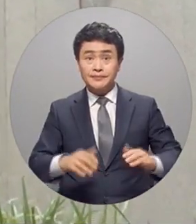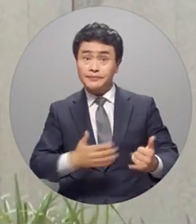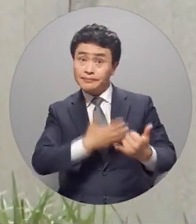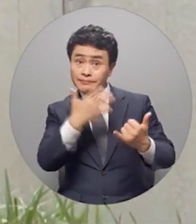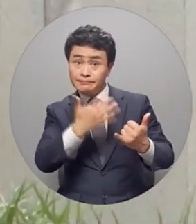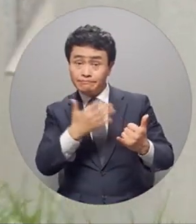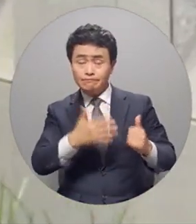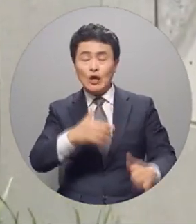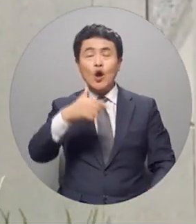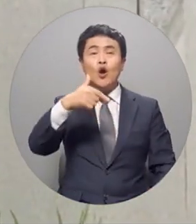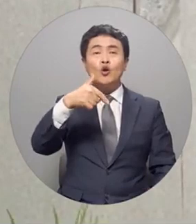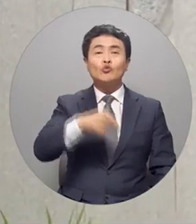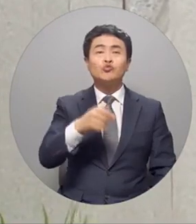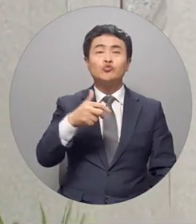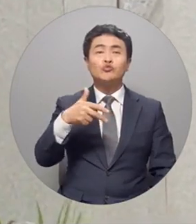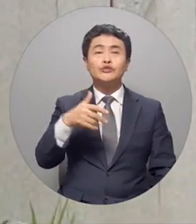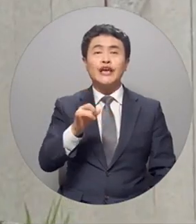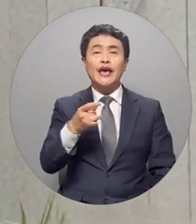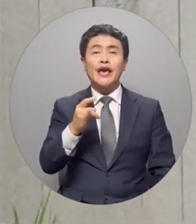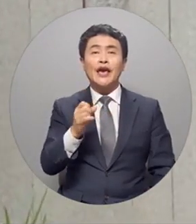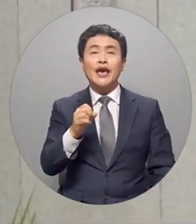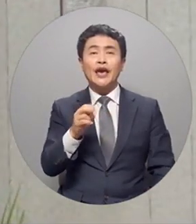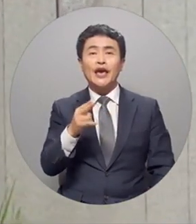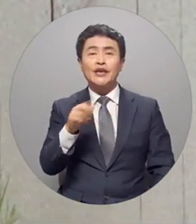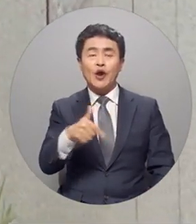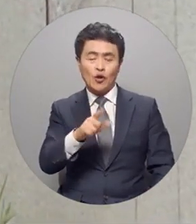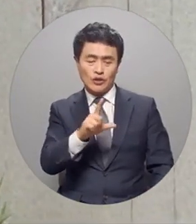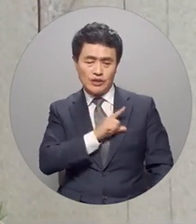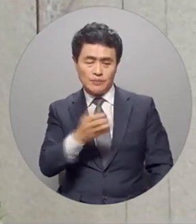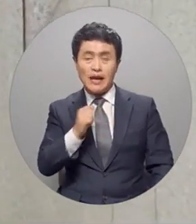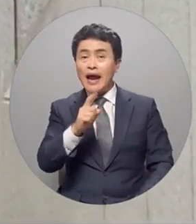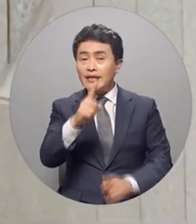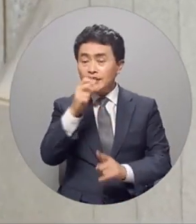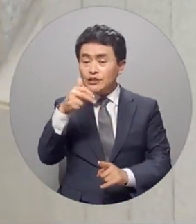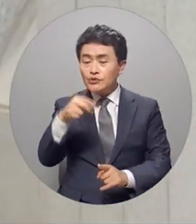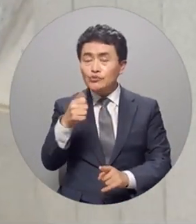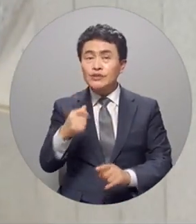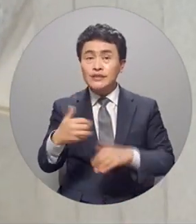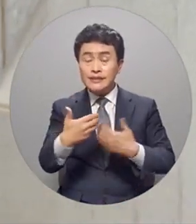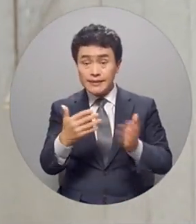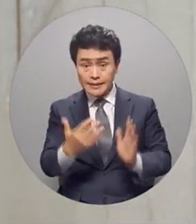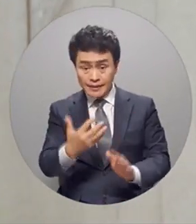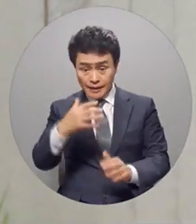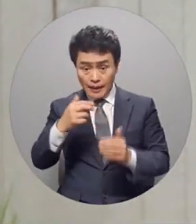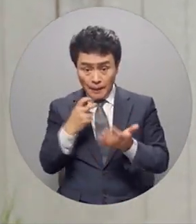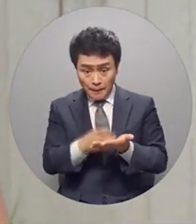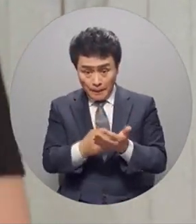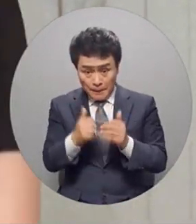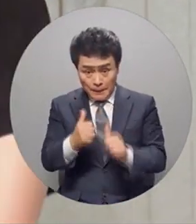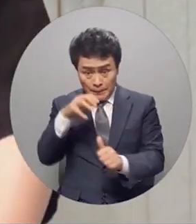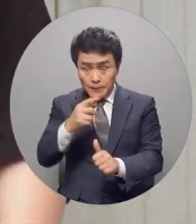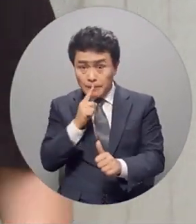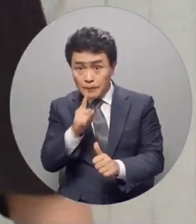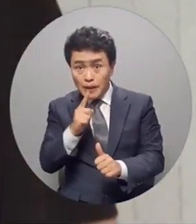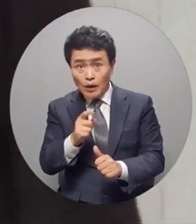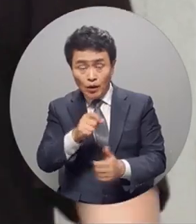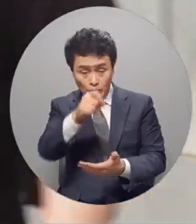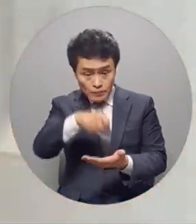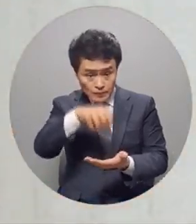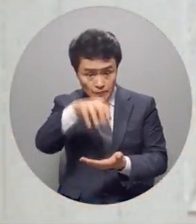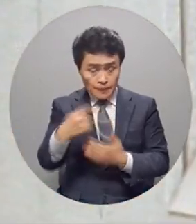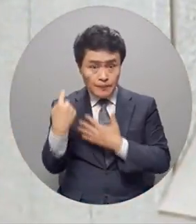유튜브에서 구제역이라는 이름으로 활동 중인 이준희 씨가 구속영장 실질 심사를 받기 전 취재진 앞에